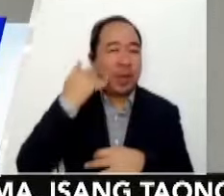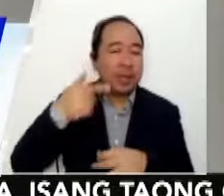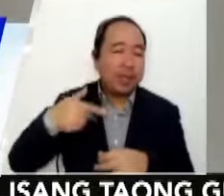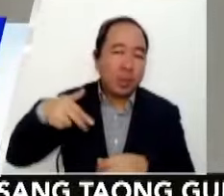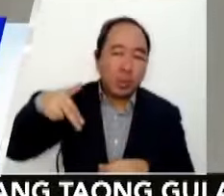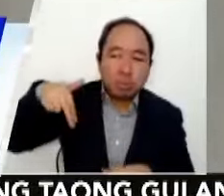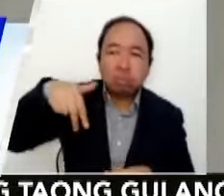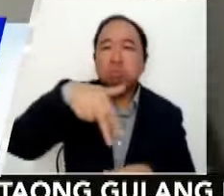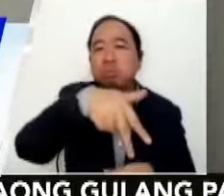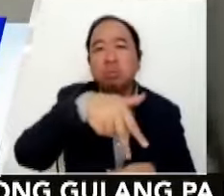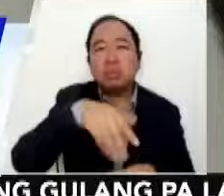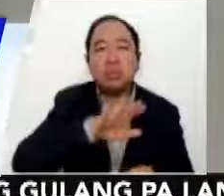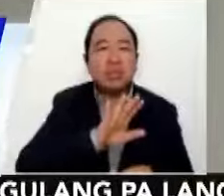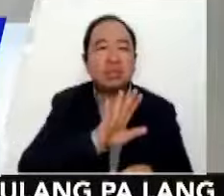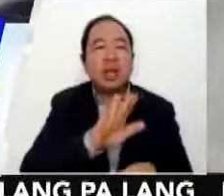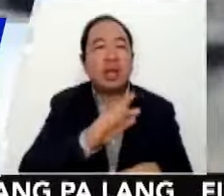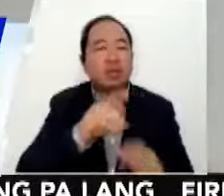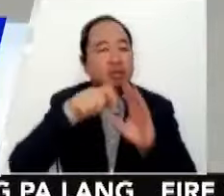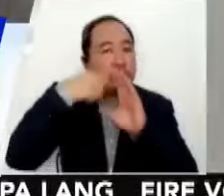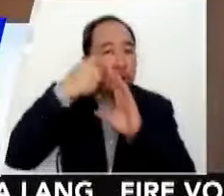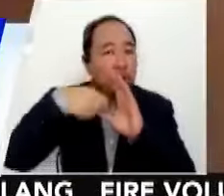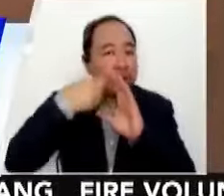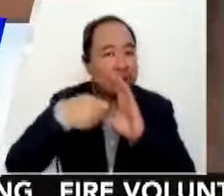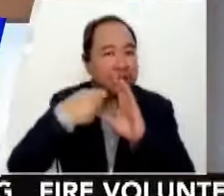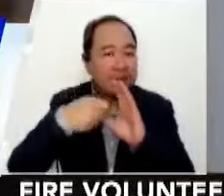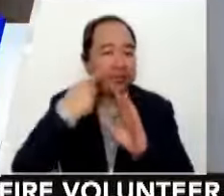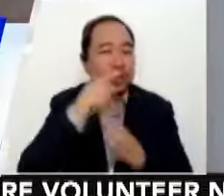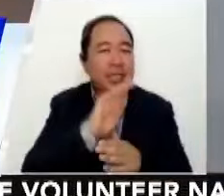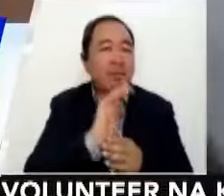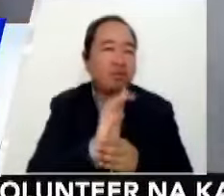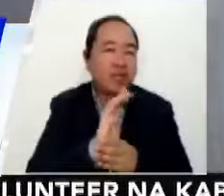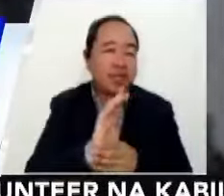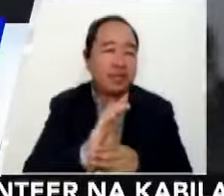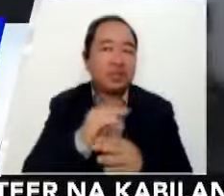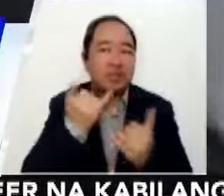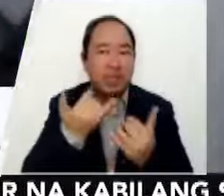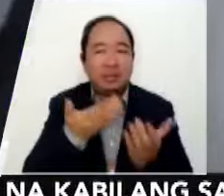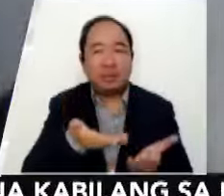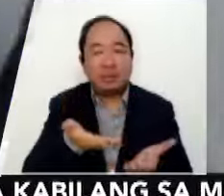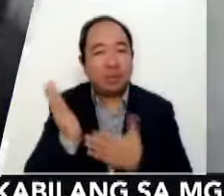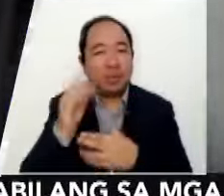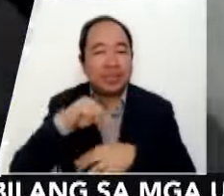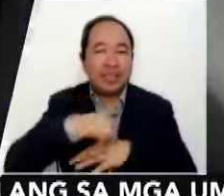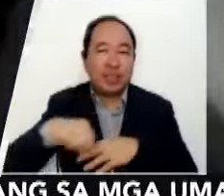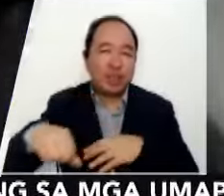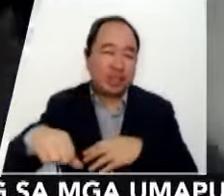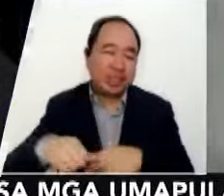kanyang upcoming film. At dahil dito, kailangan daw niyang sumailalim sa surgery.